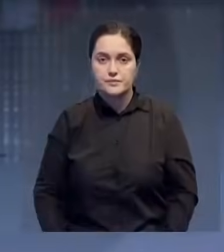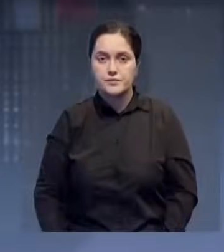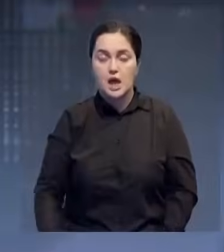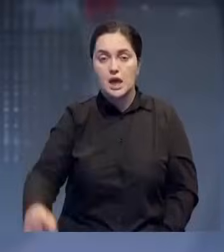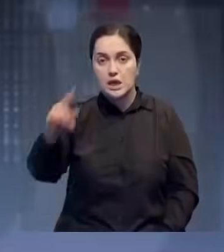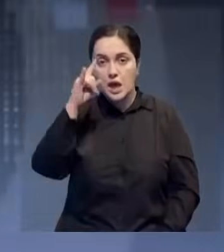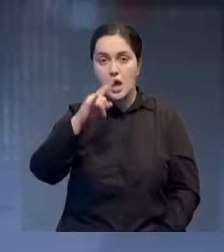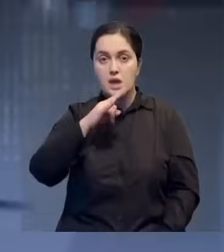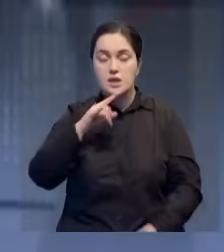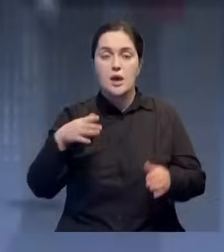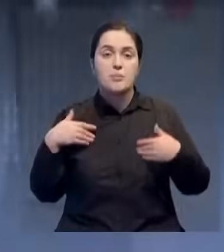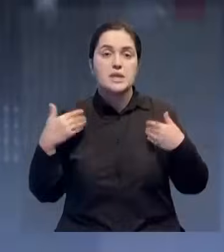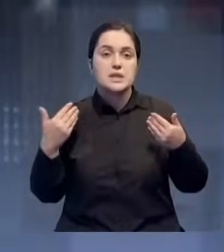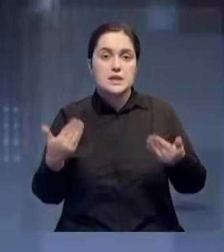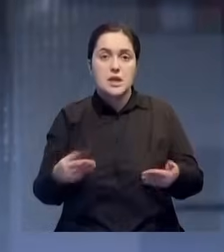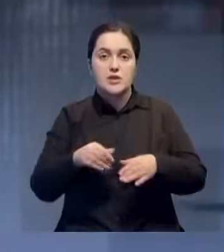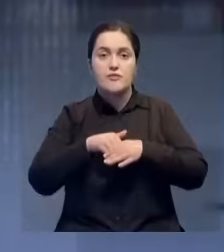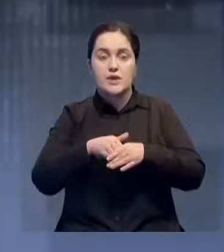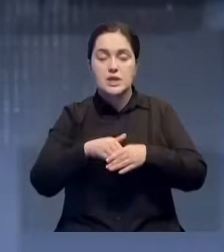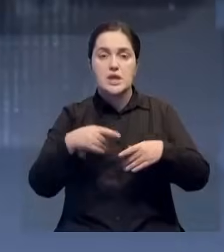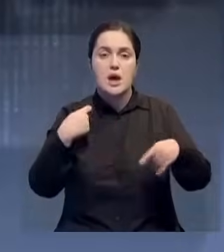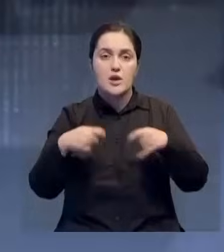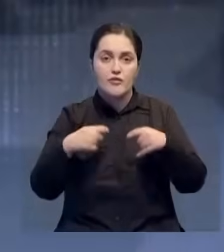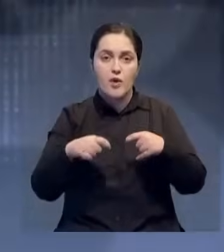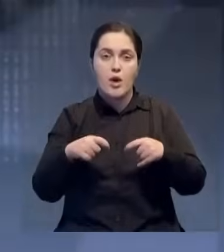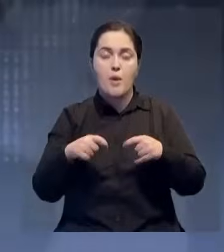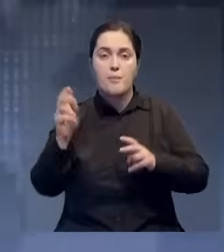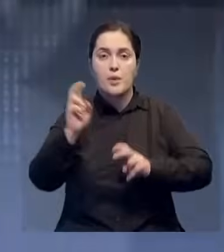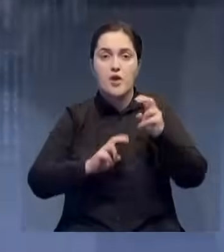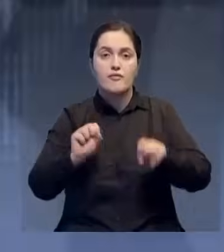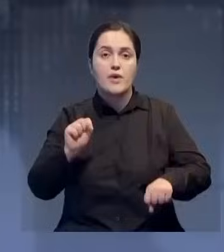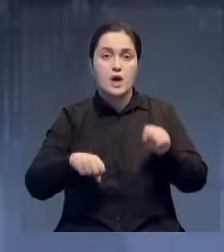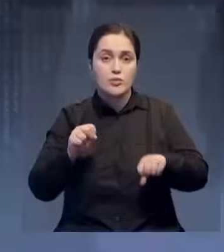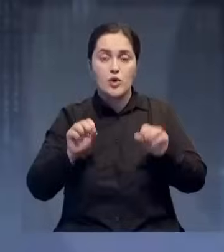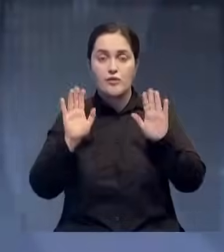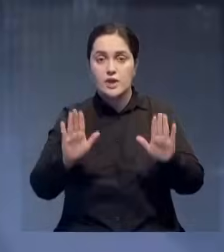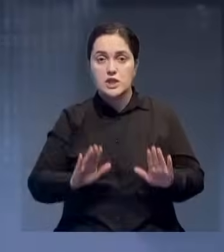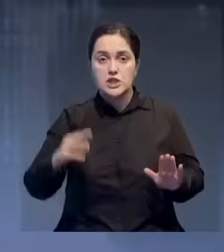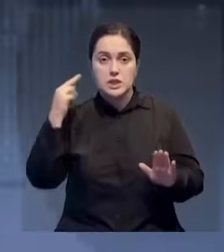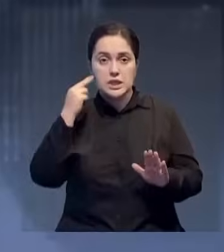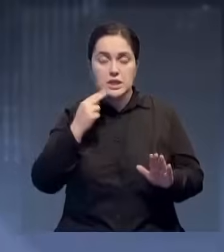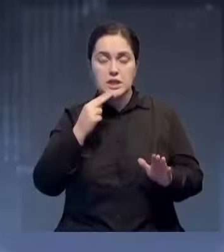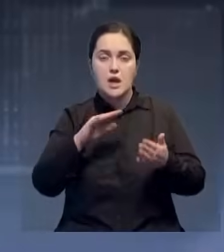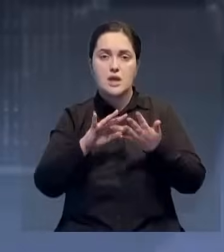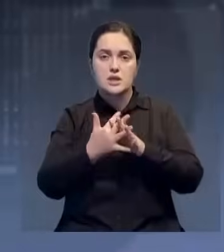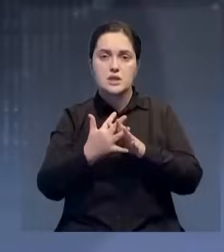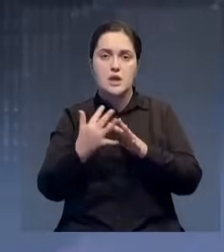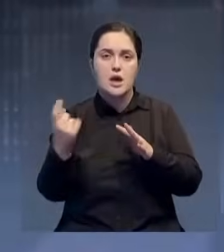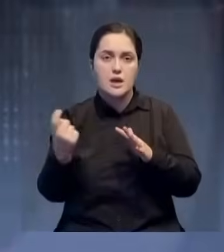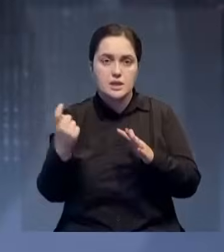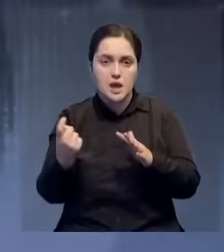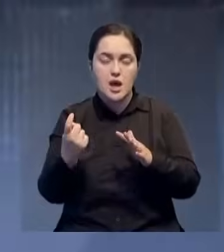Казахстан презентовал свои инвестиционные, торговые и промышленные возможности на крупной выставке в Шанхае. Это проекты в сферах сельского хозяйства,